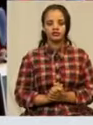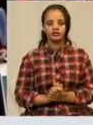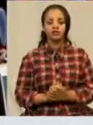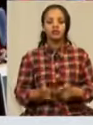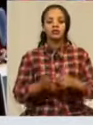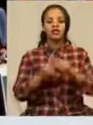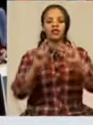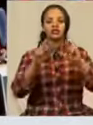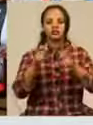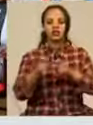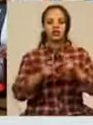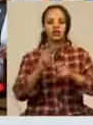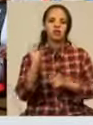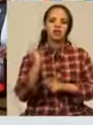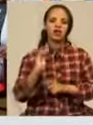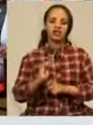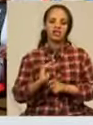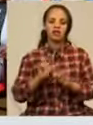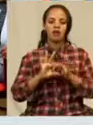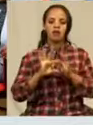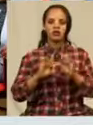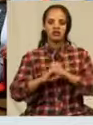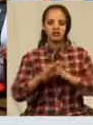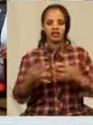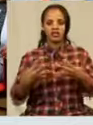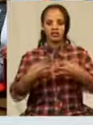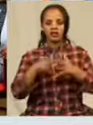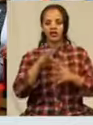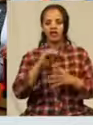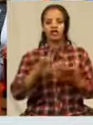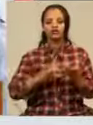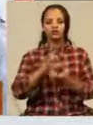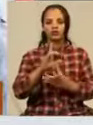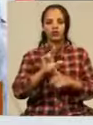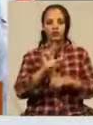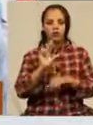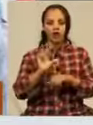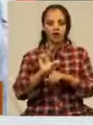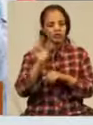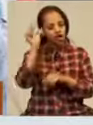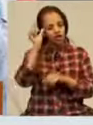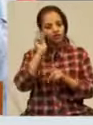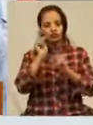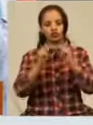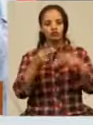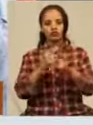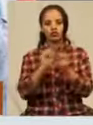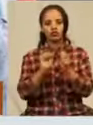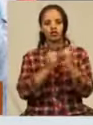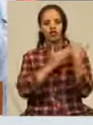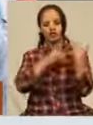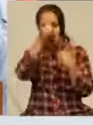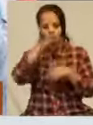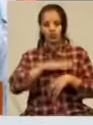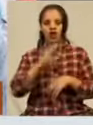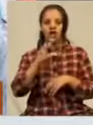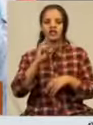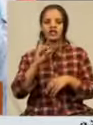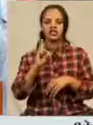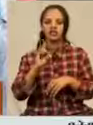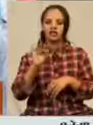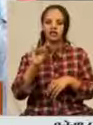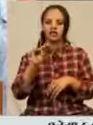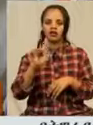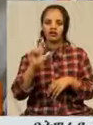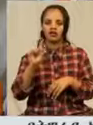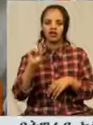በምክትል ርዕሰ መስተዳደር ማዕረግ የማህበራዊ ዘርፍ አስተባባሪና የክልሉ ባህል ቱሪዝምና ስፖርት ቢሮ ኃላፊ አቶ ኃይለ ማርያም ተስፋዬ ከቅርብ